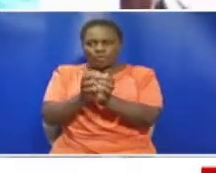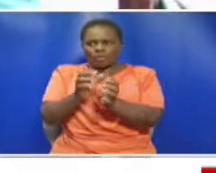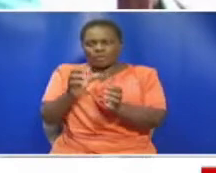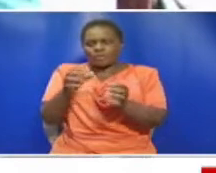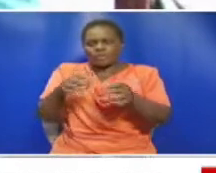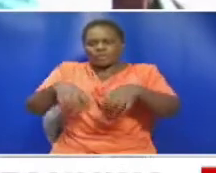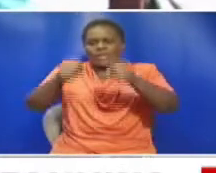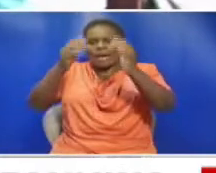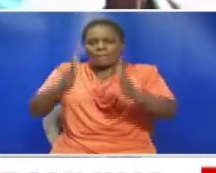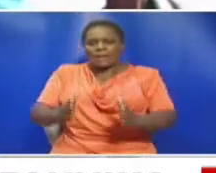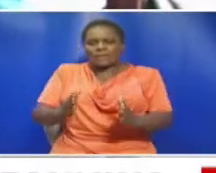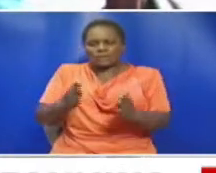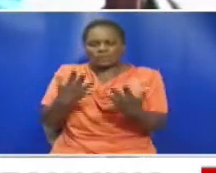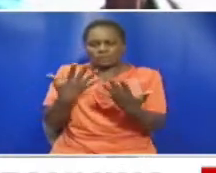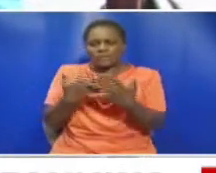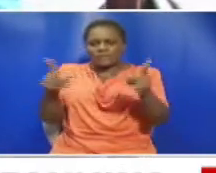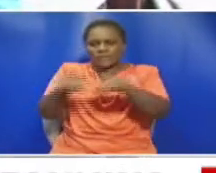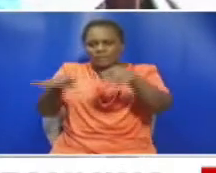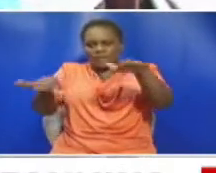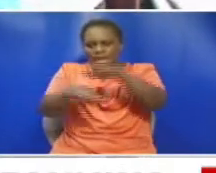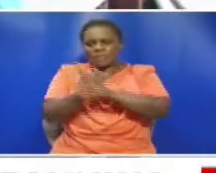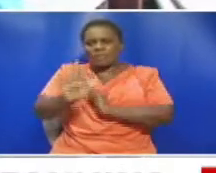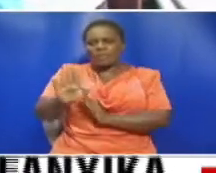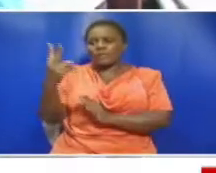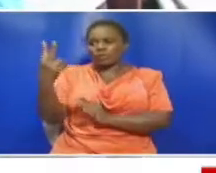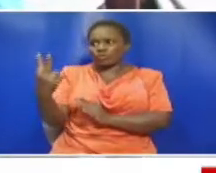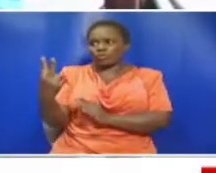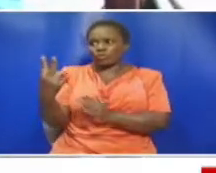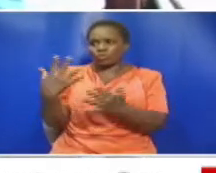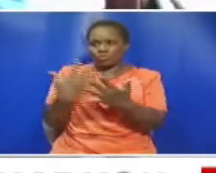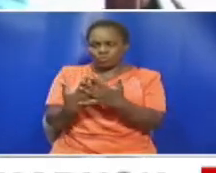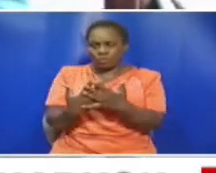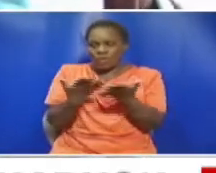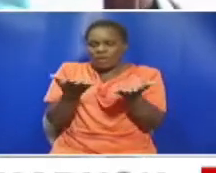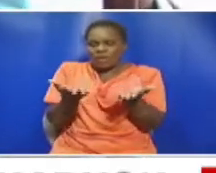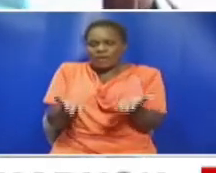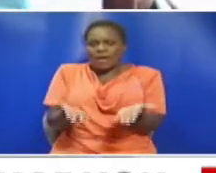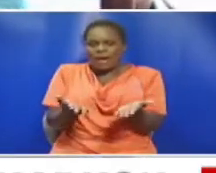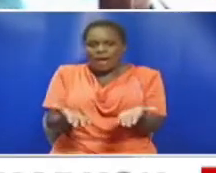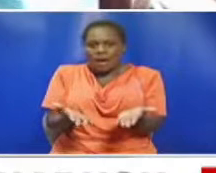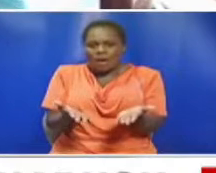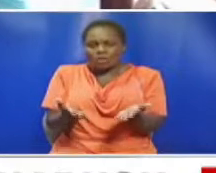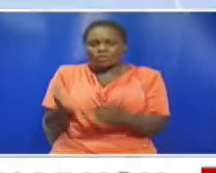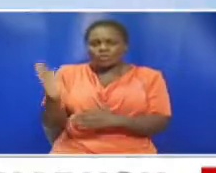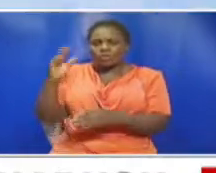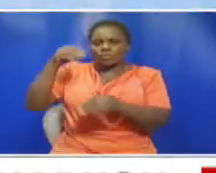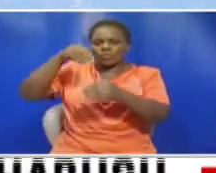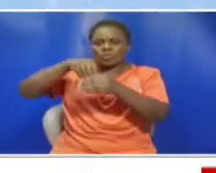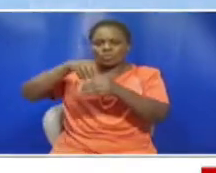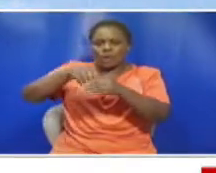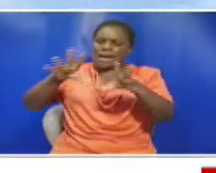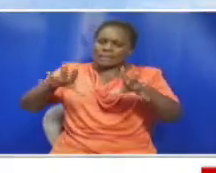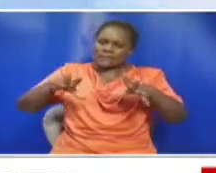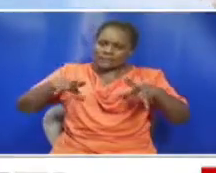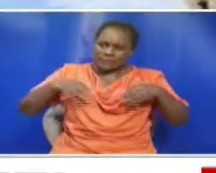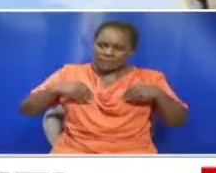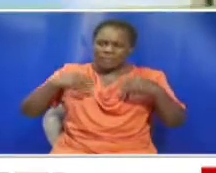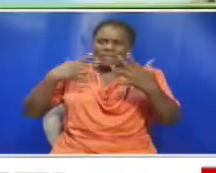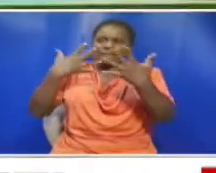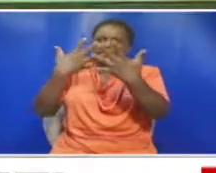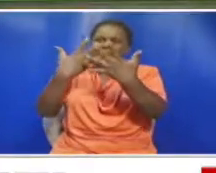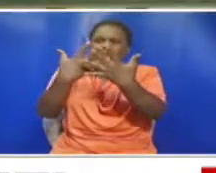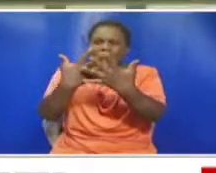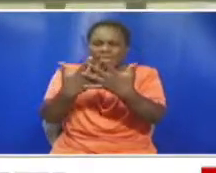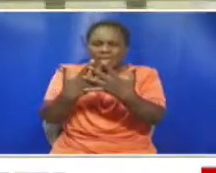Charles Mutembei na naibu wake Joseph Loklari, akisema kuwa tayari wizara ya usalama wa ndani imekiri kuwa jela